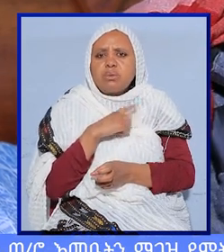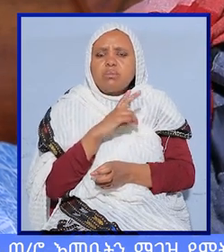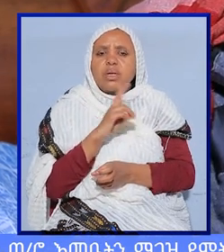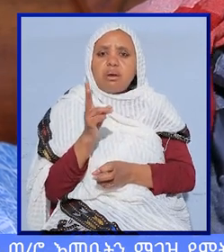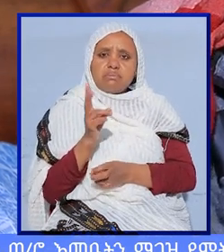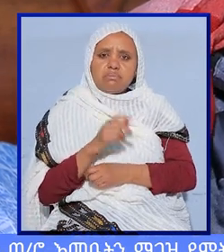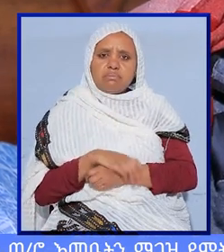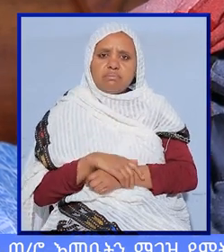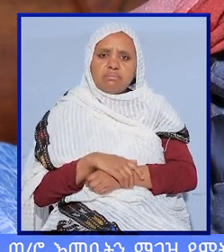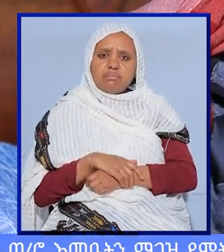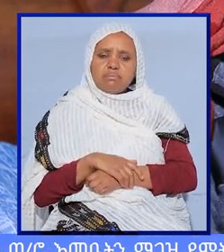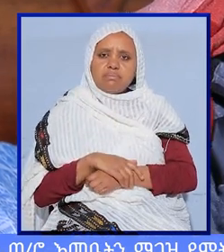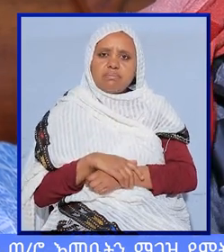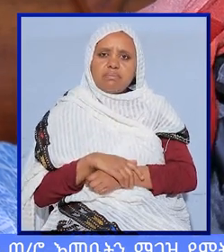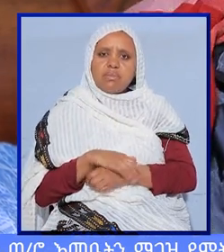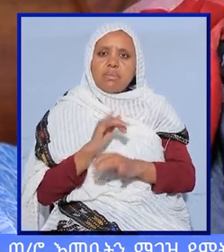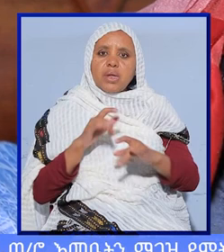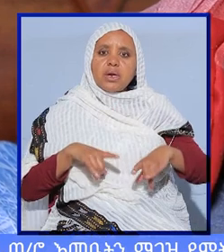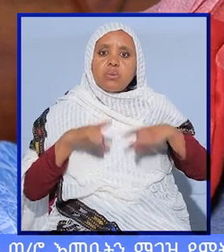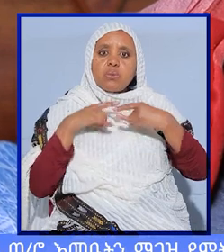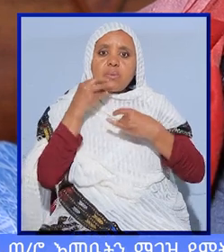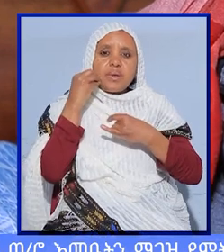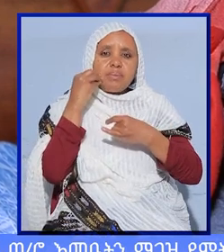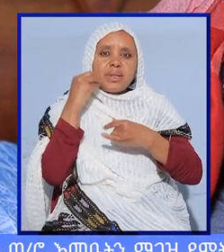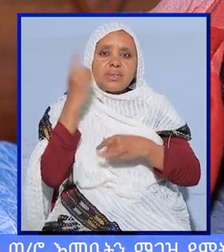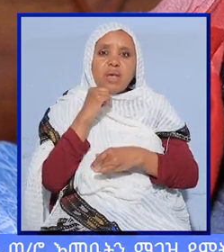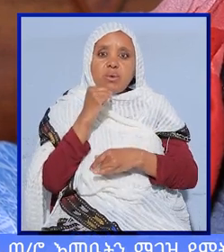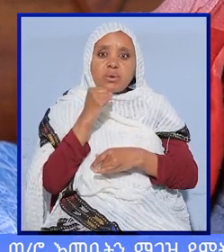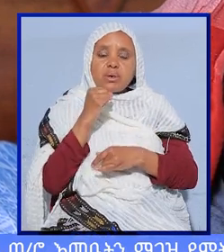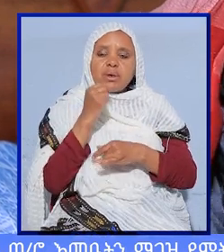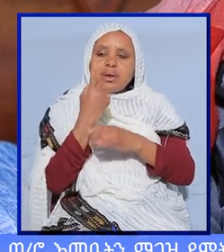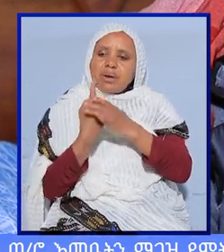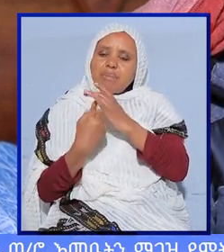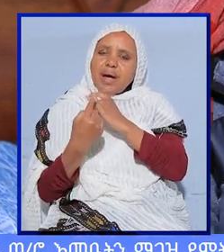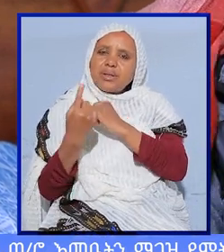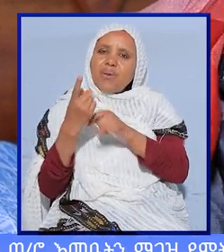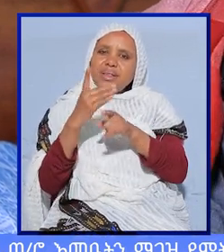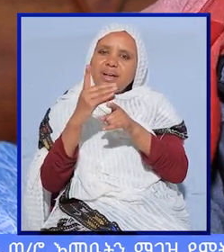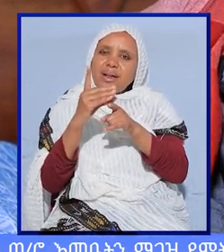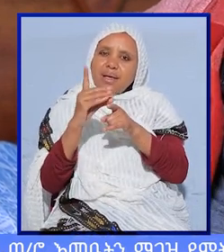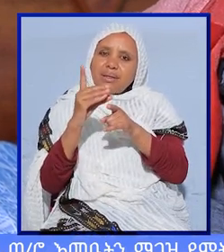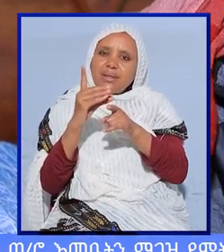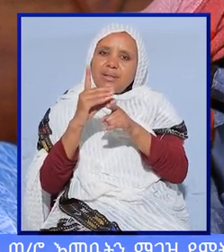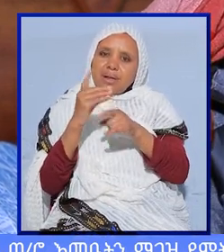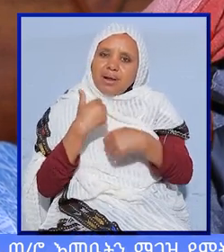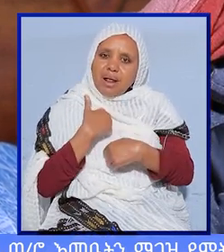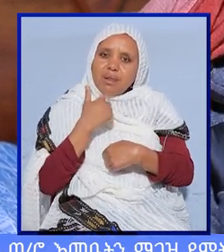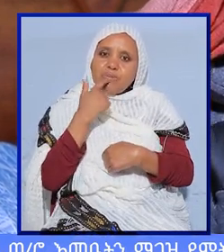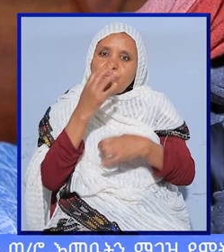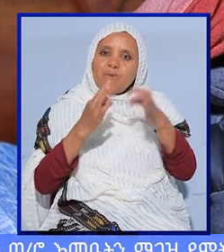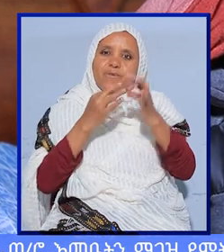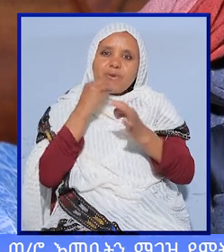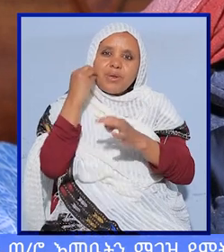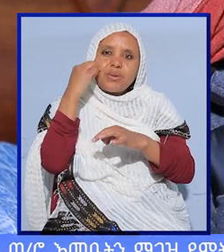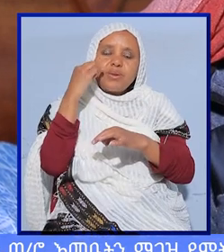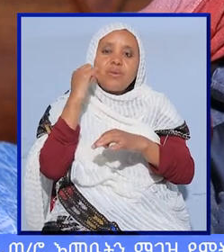በጣም እንደ ኖርኩበት ቤት ሳይሆን እንደ ባይተዋ ተከራይ አለች ብለው ነው ፍርድ ቤት እንኳን